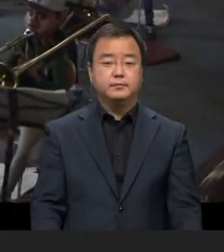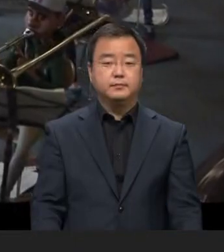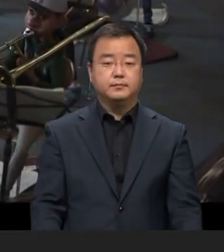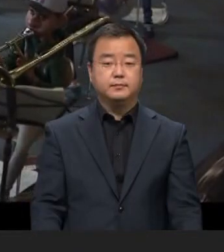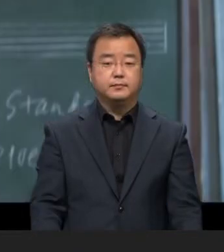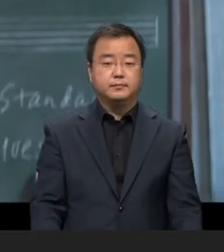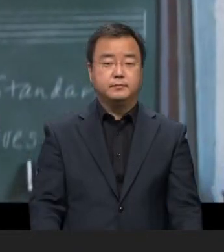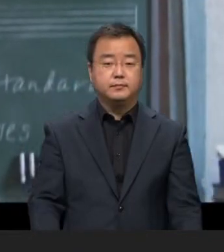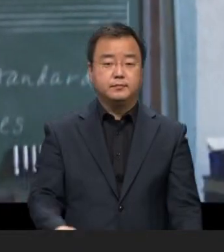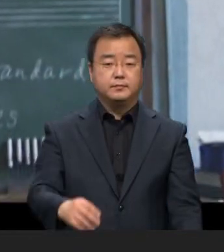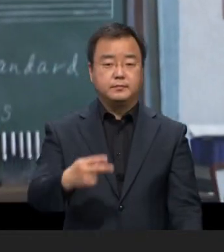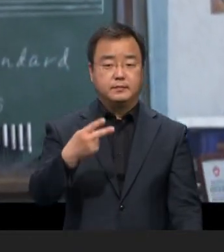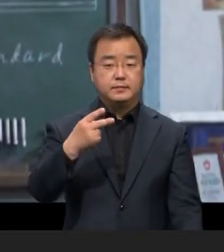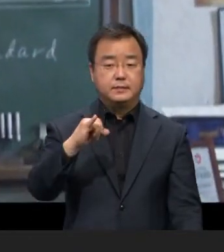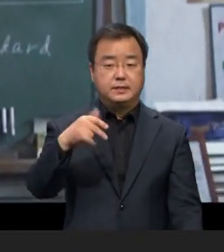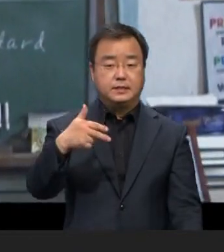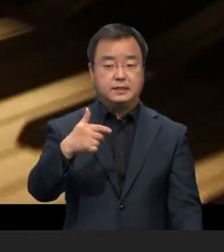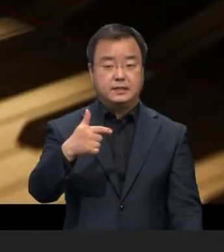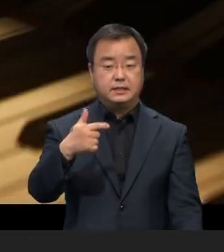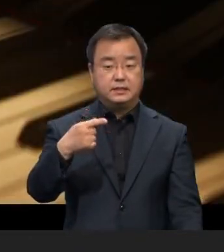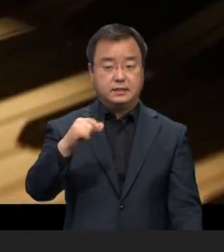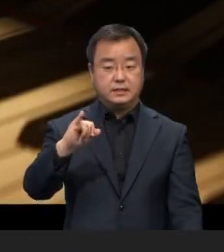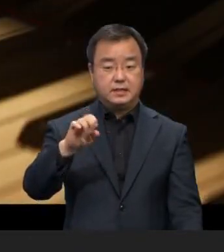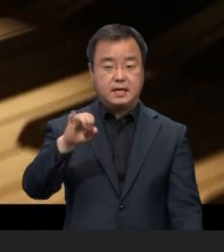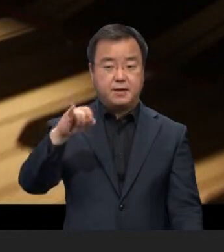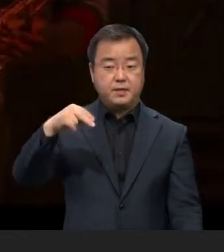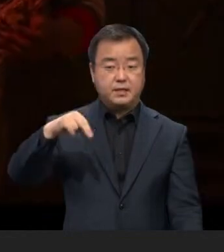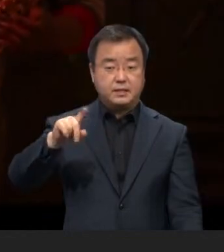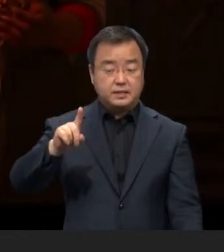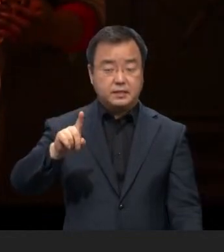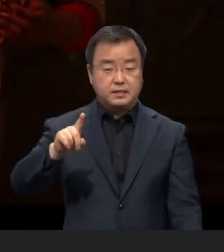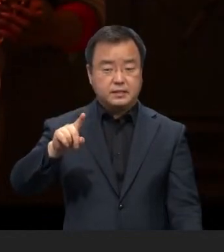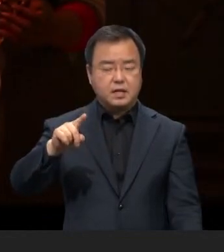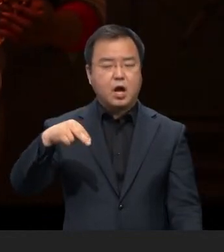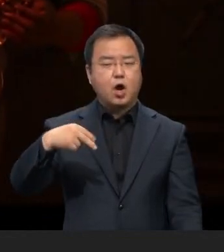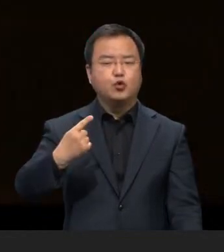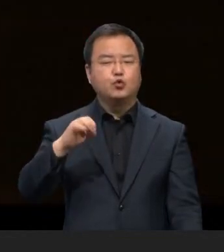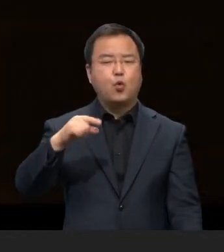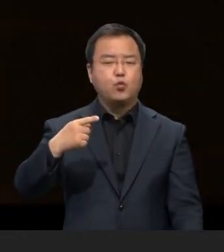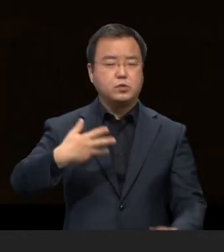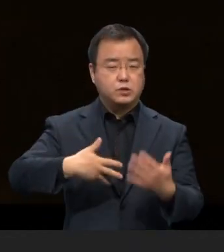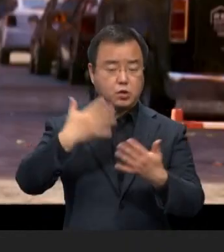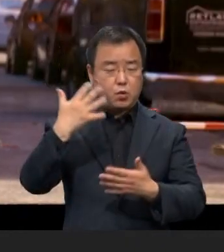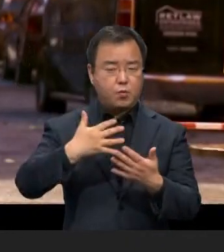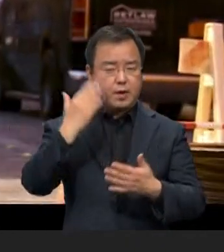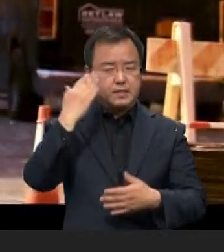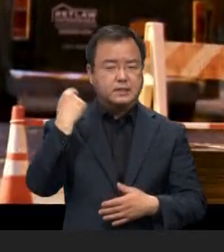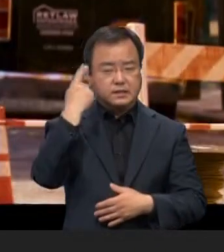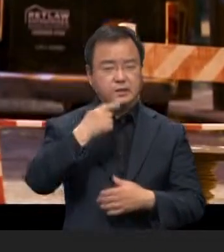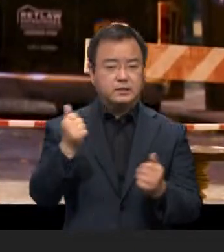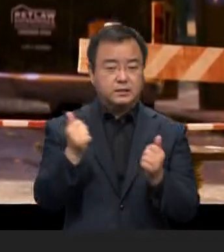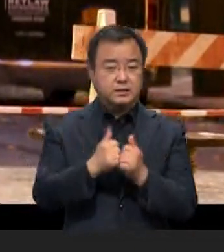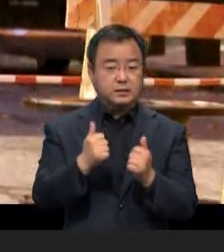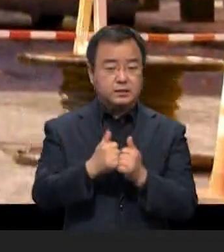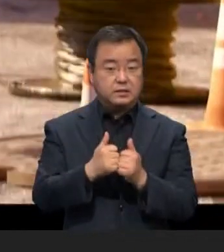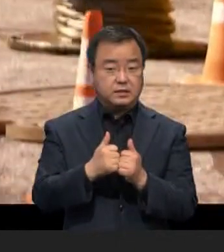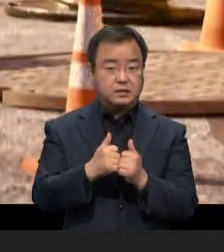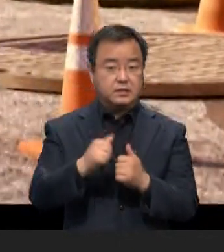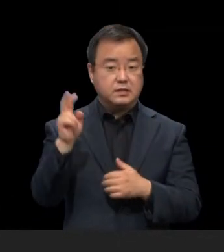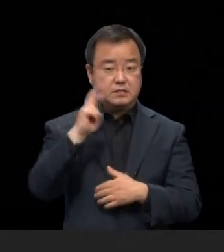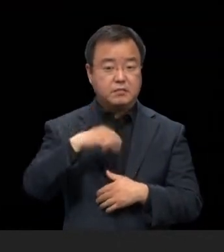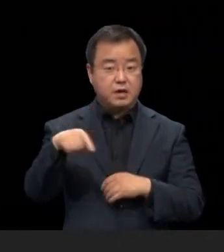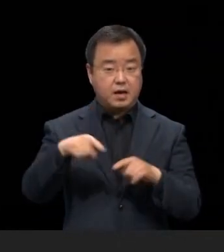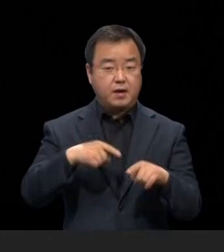디즈니 픽사의 애니메이션 소울입니다. 재즈 연주가를 꿈꾸는 흑인 음악 교사가 육체와 영혼으로 가며 인생의